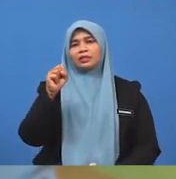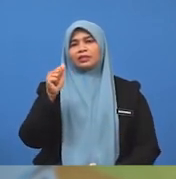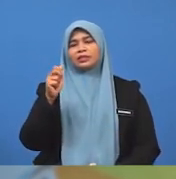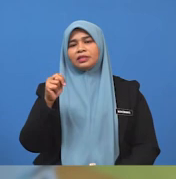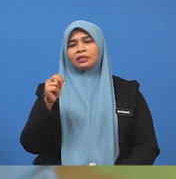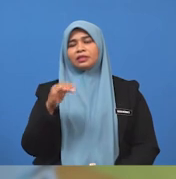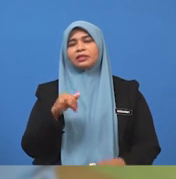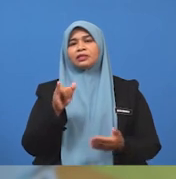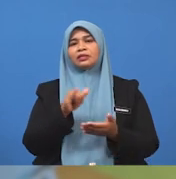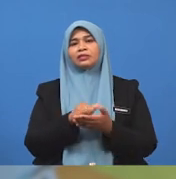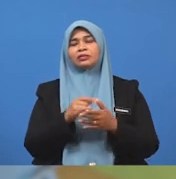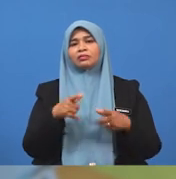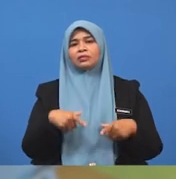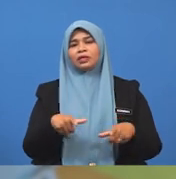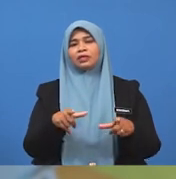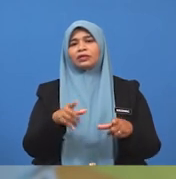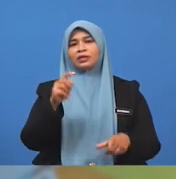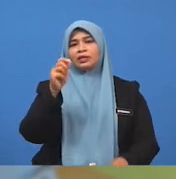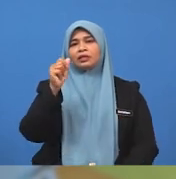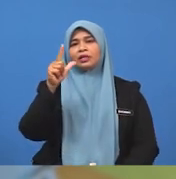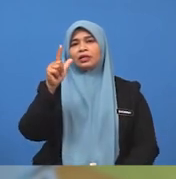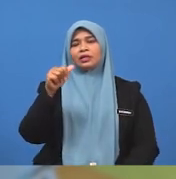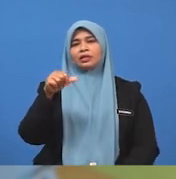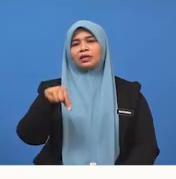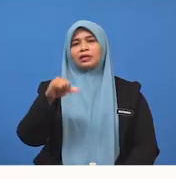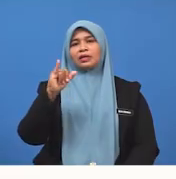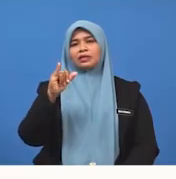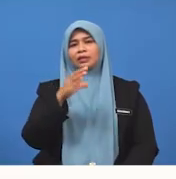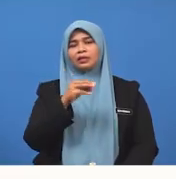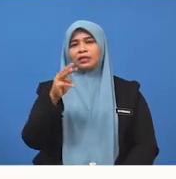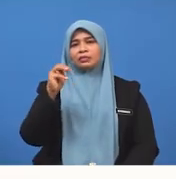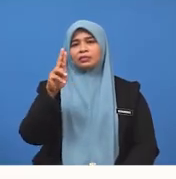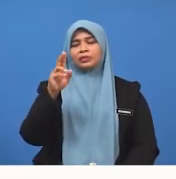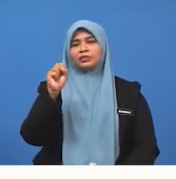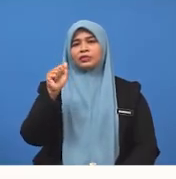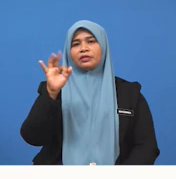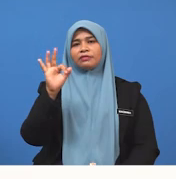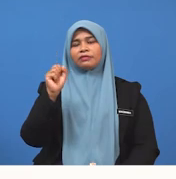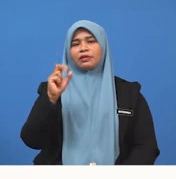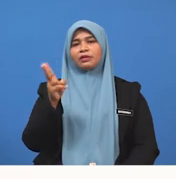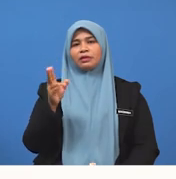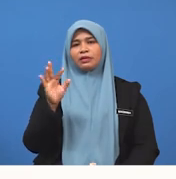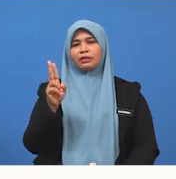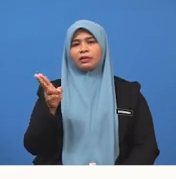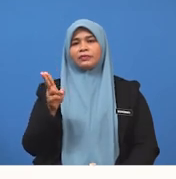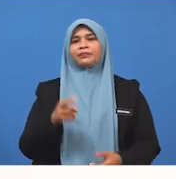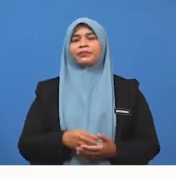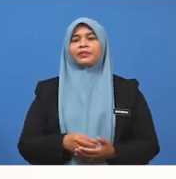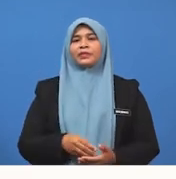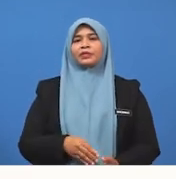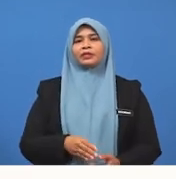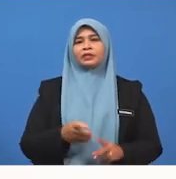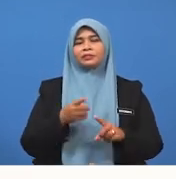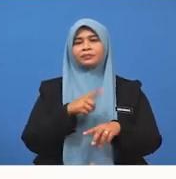melalui karaoke dan Mustafa zaman sahabat murid-murid